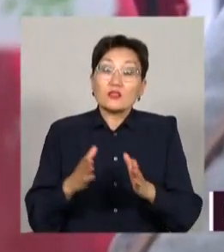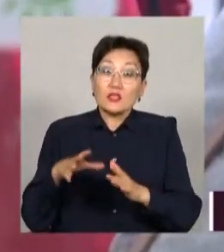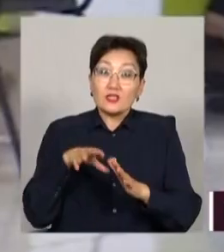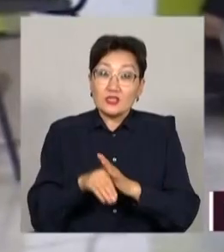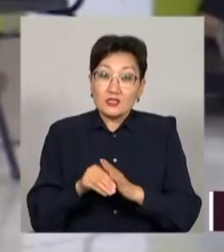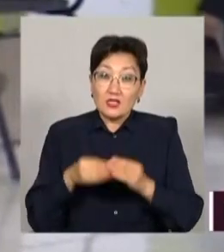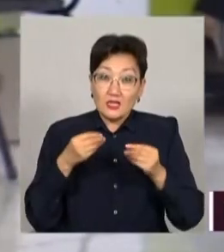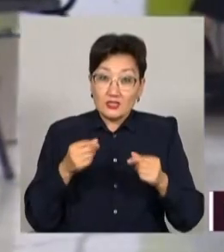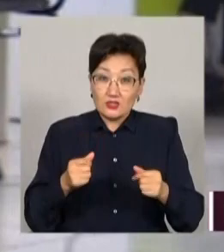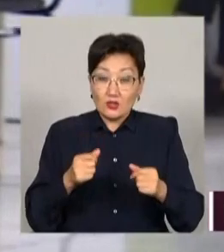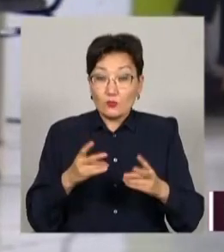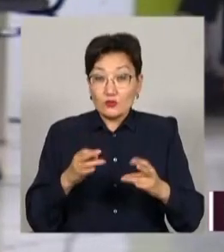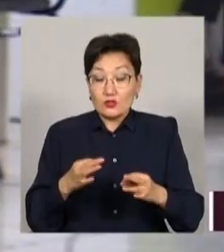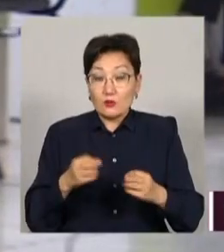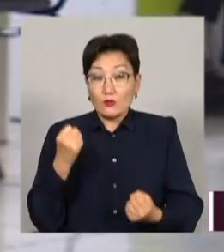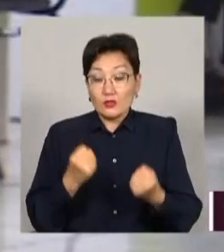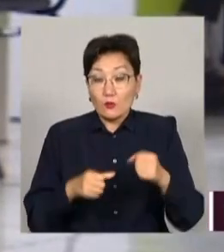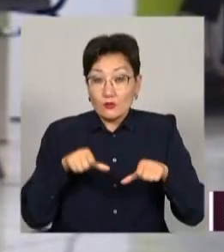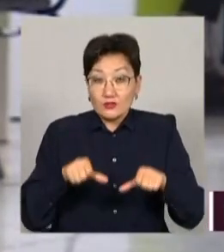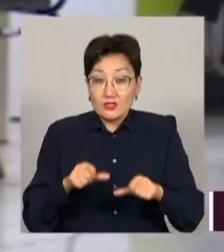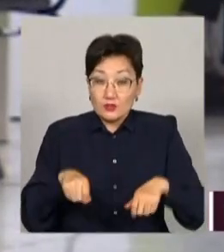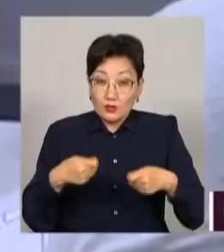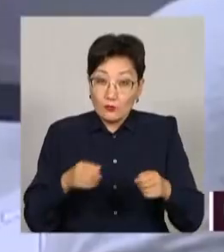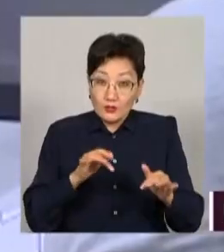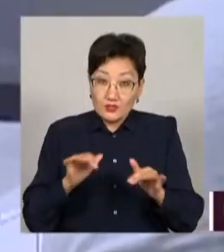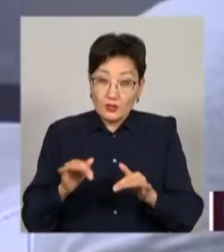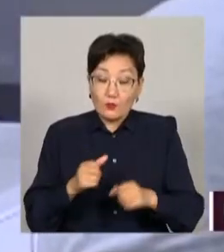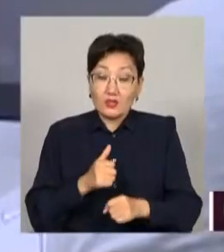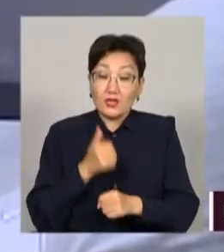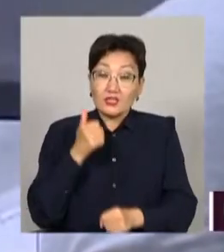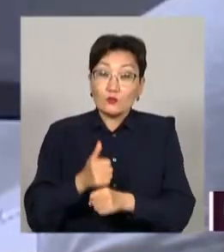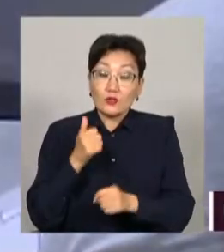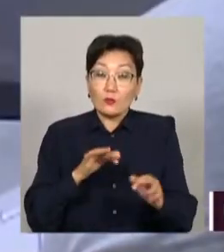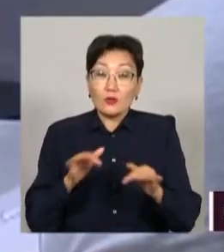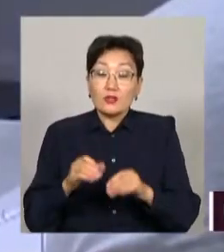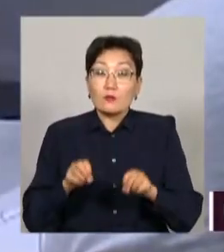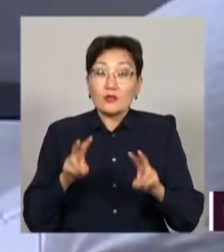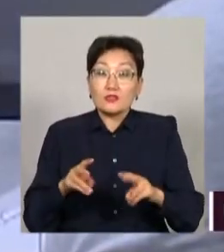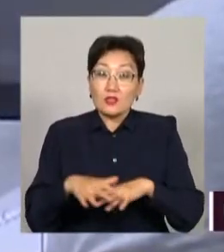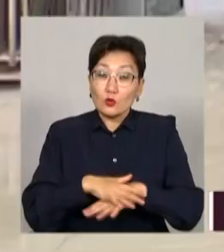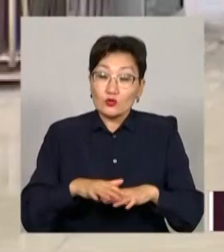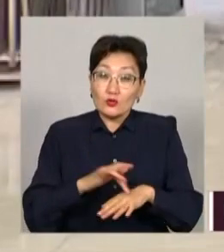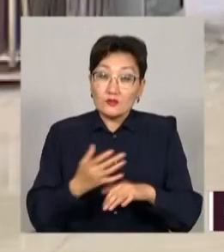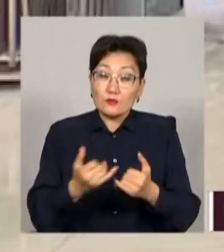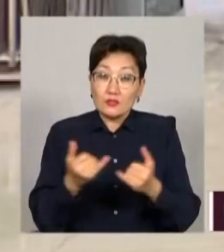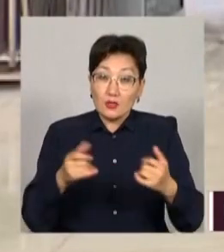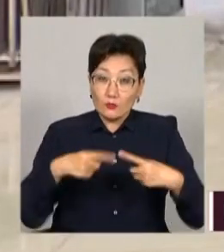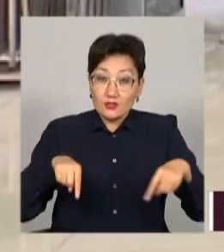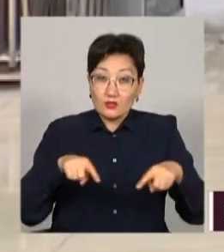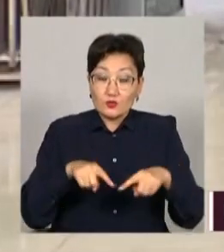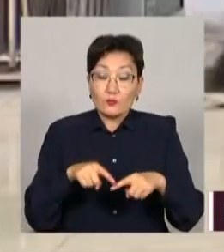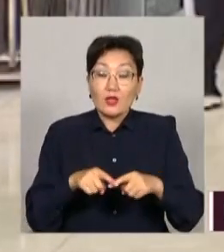енгізілгені әсер еткен. Алайда жүргізуші куәлігін беру процедурасының қатаңдатылуы мамандандырылған халыққа қызмет көрсету